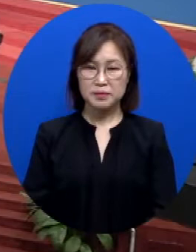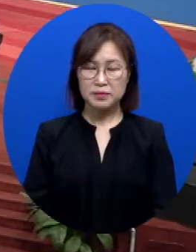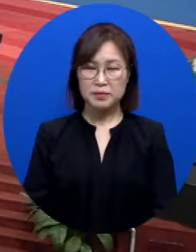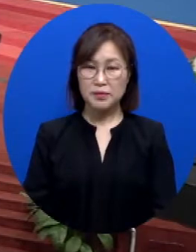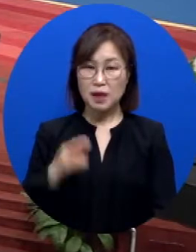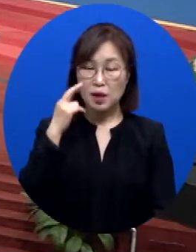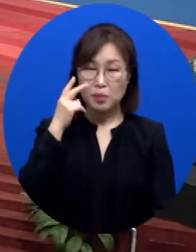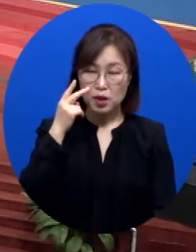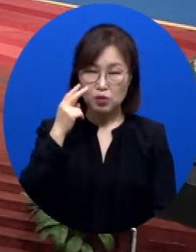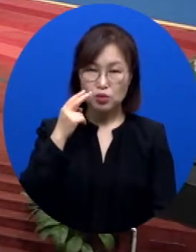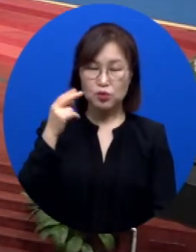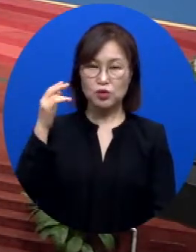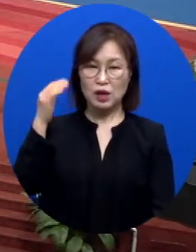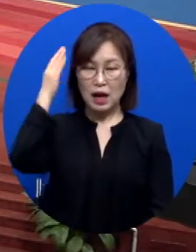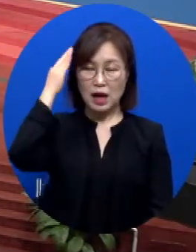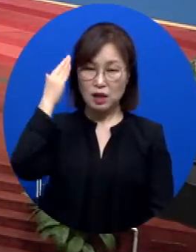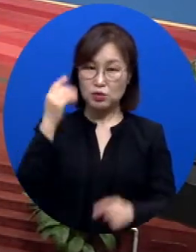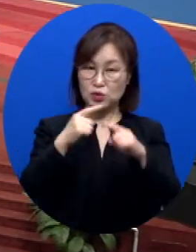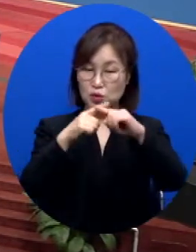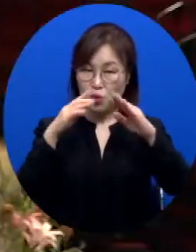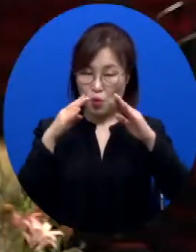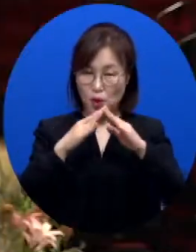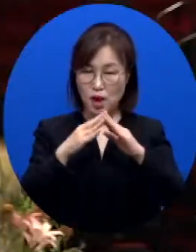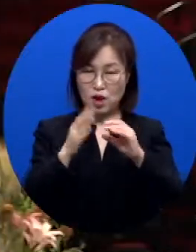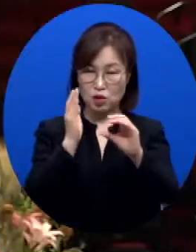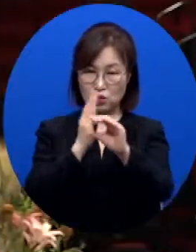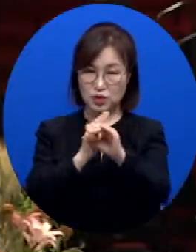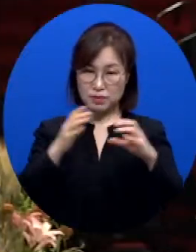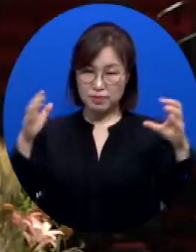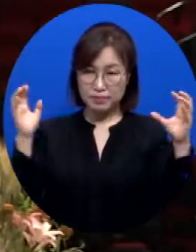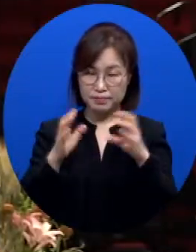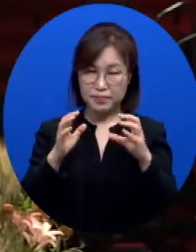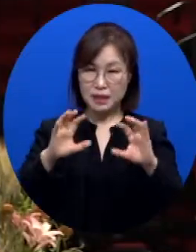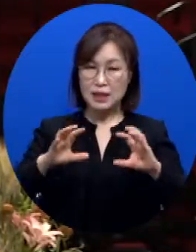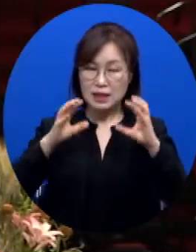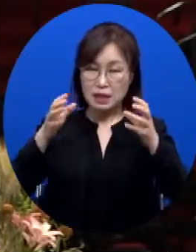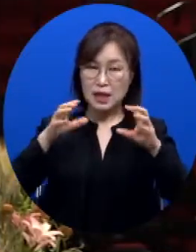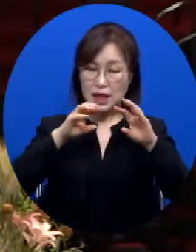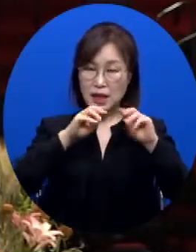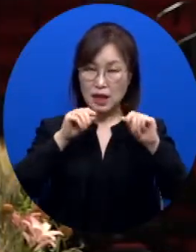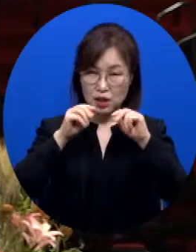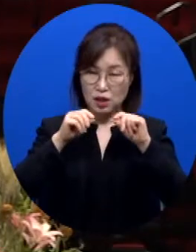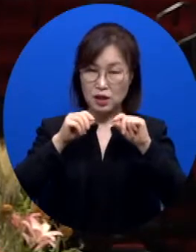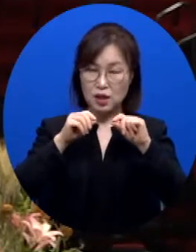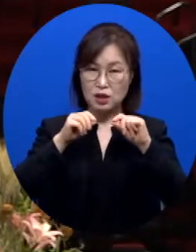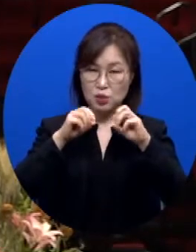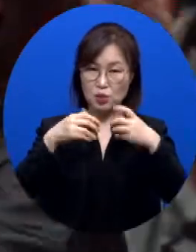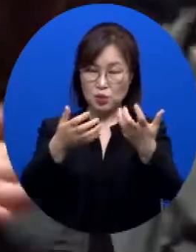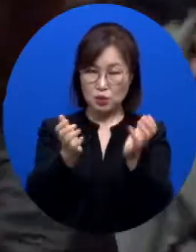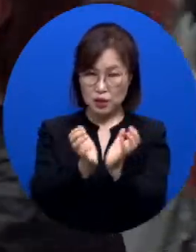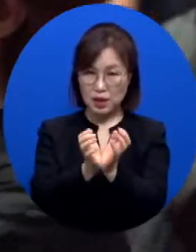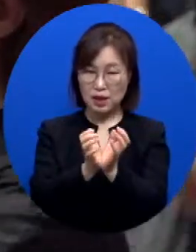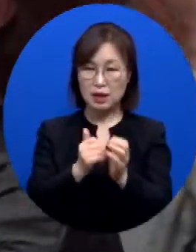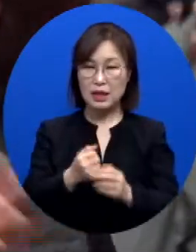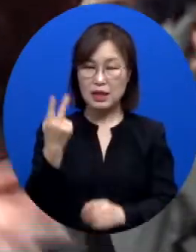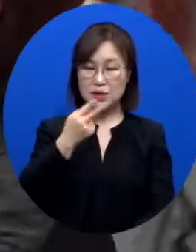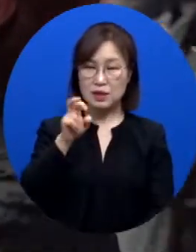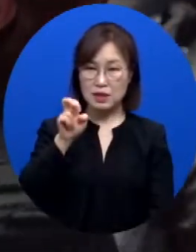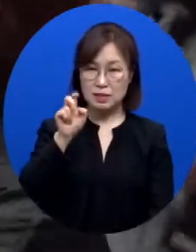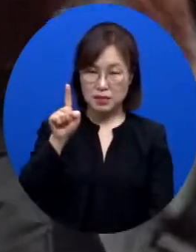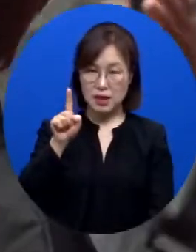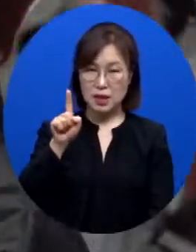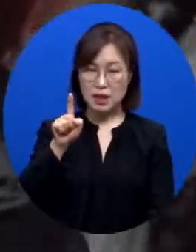북미주 한인교회와 선교 단체를 중심으로 구성된 세계 선교 동역 네트워크 힘넷이 2021